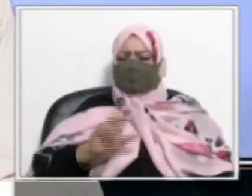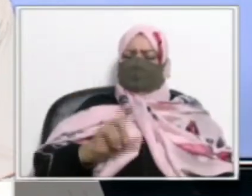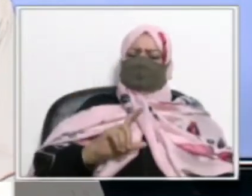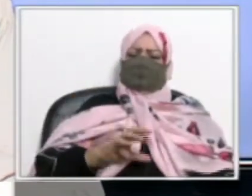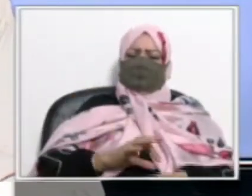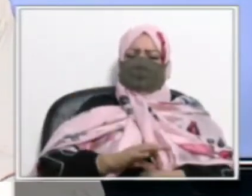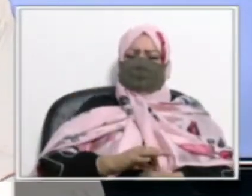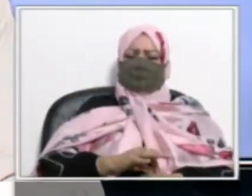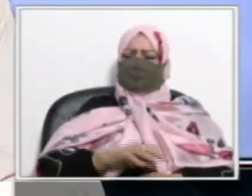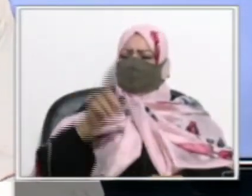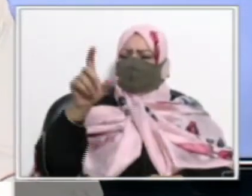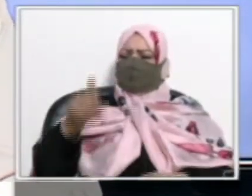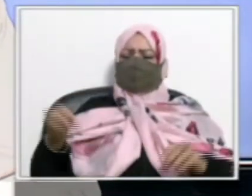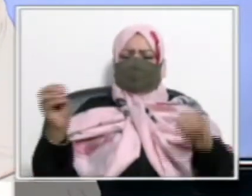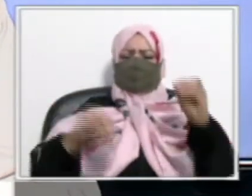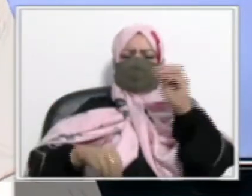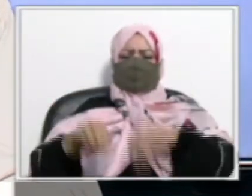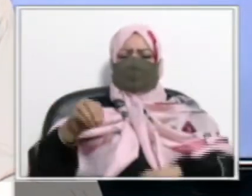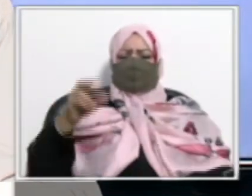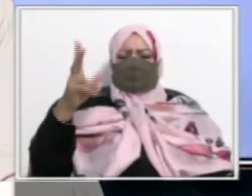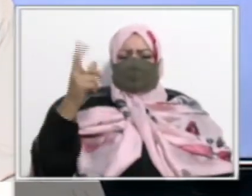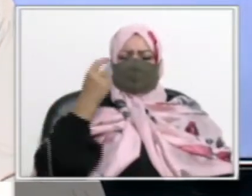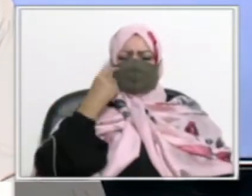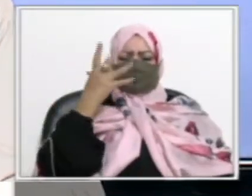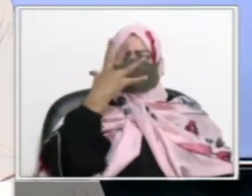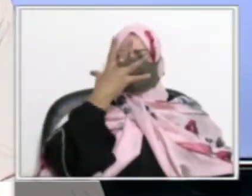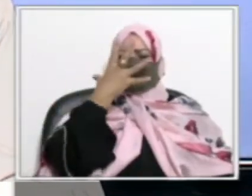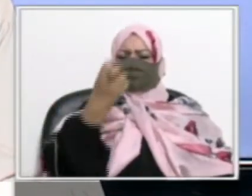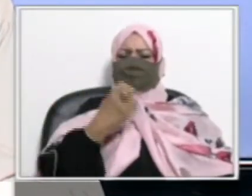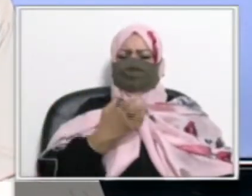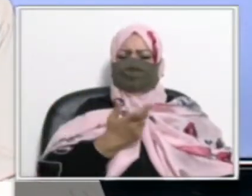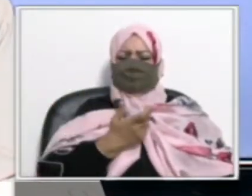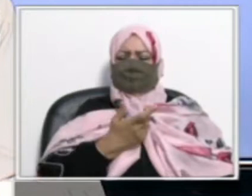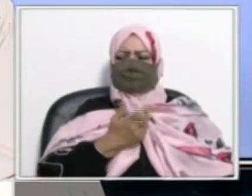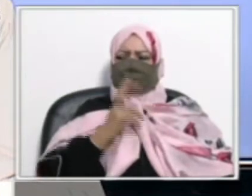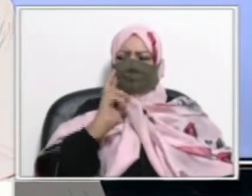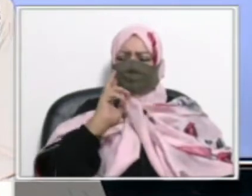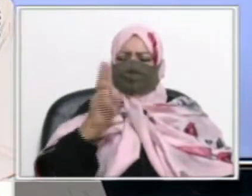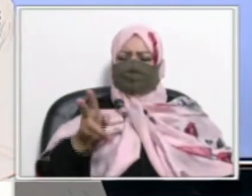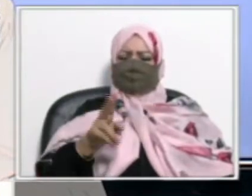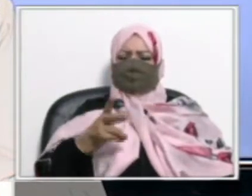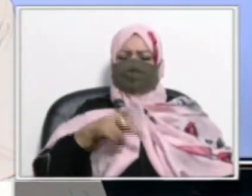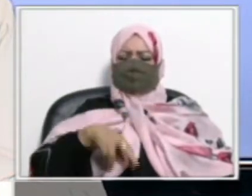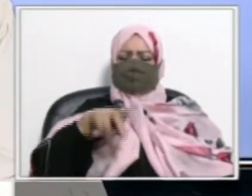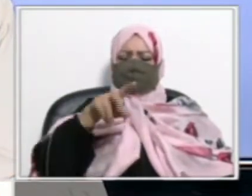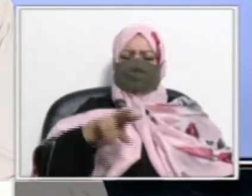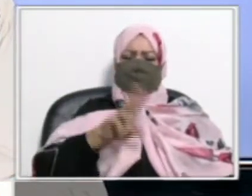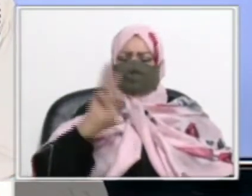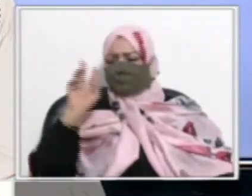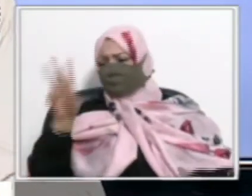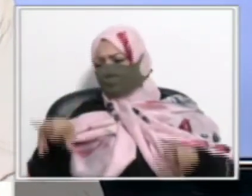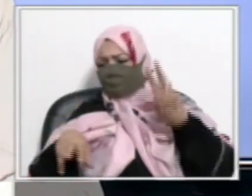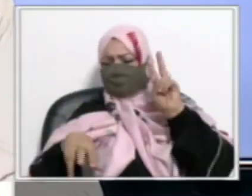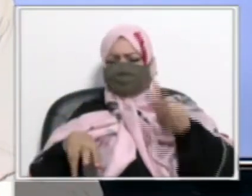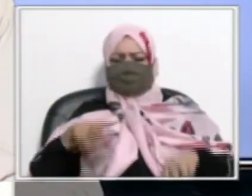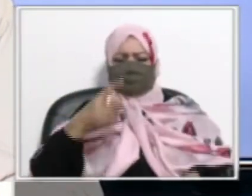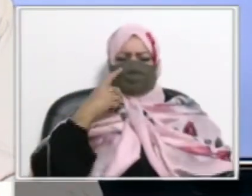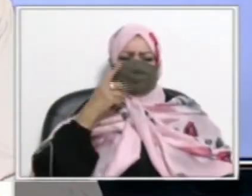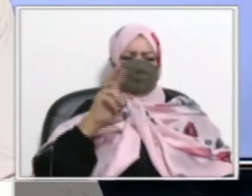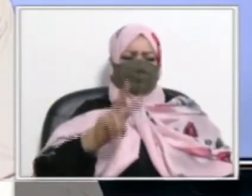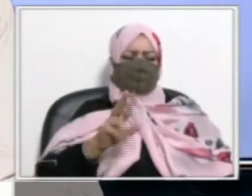يمنة ويسرى، لا يريد أن يعني يظهر بعض الحركات وبعض المفاتن من جسده لعله